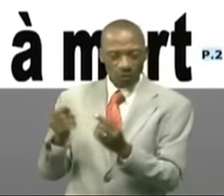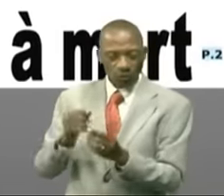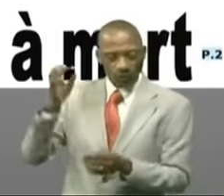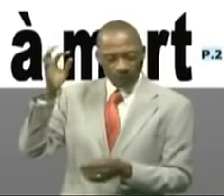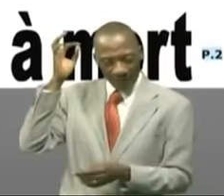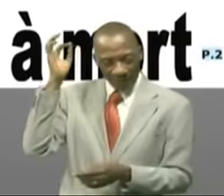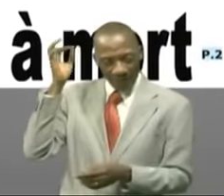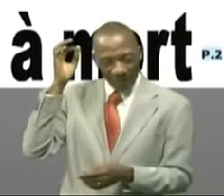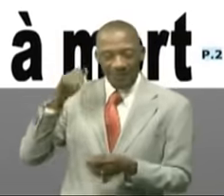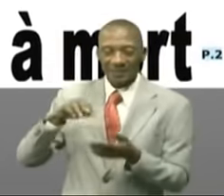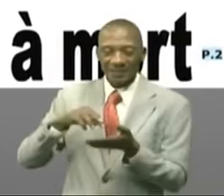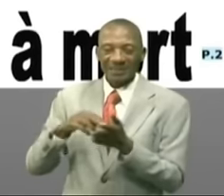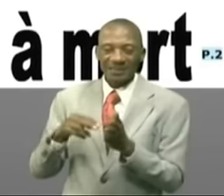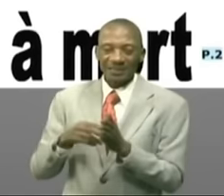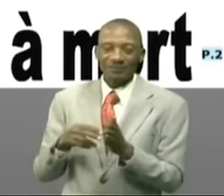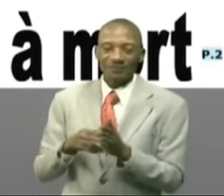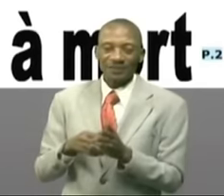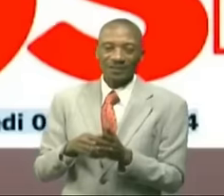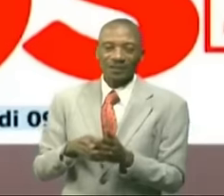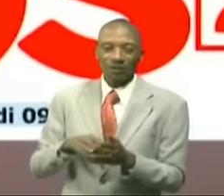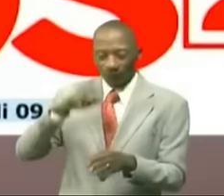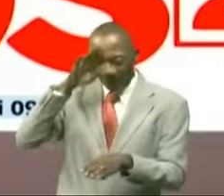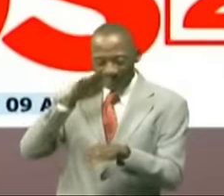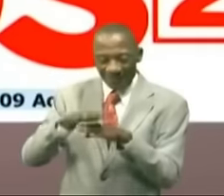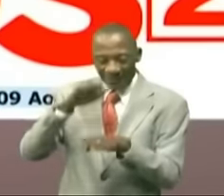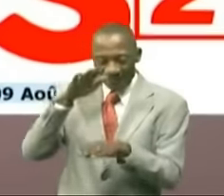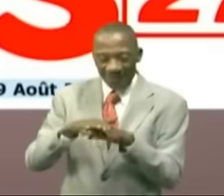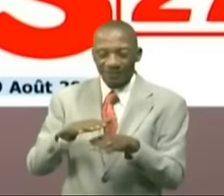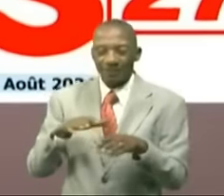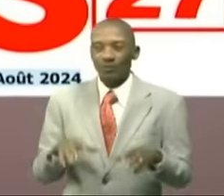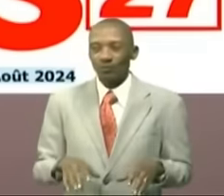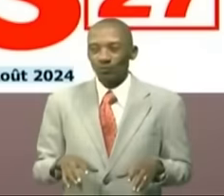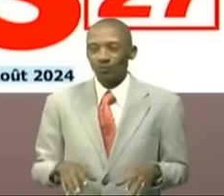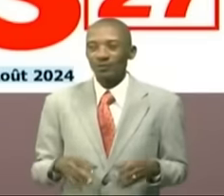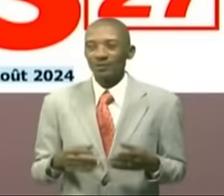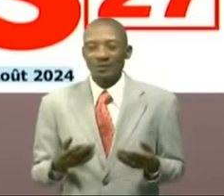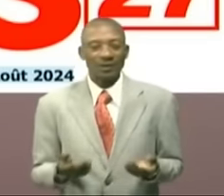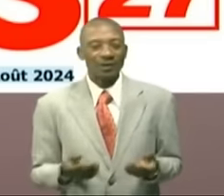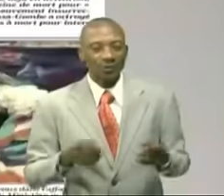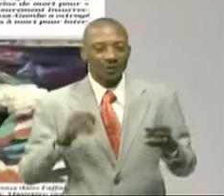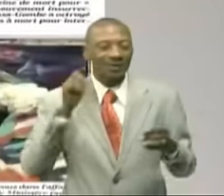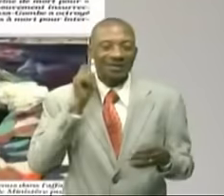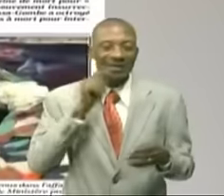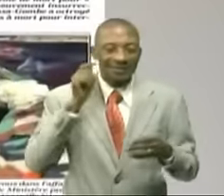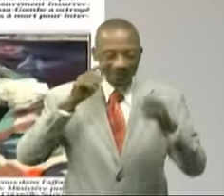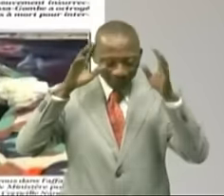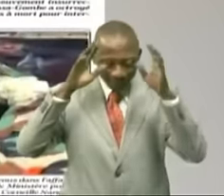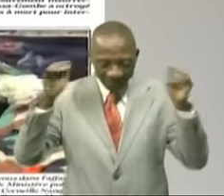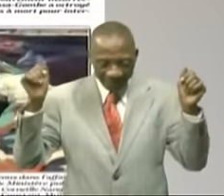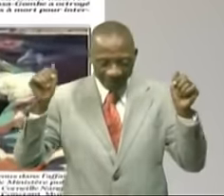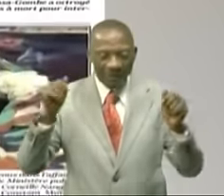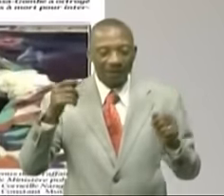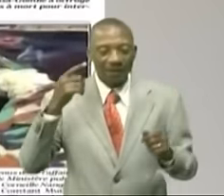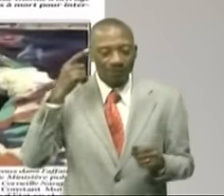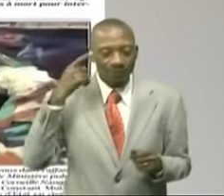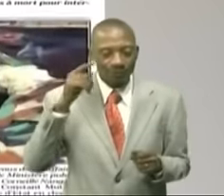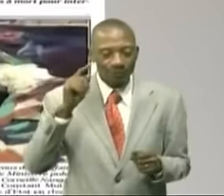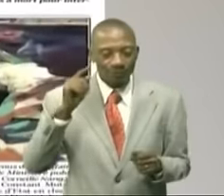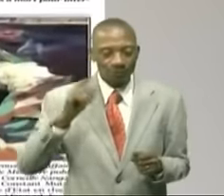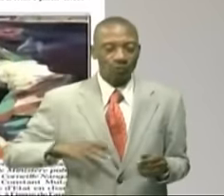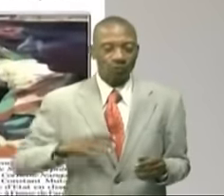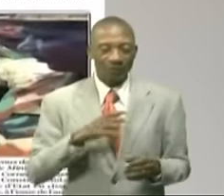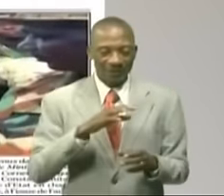et ses alliés du 1-23 condamnés à mort, titre info27.cd. Pour le journal, le temps des demi-mesures et